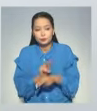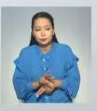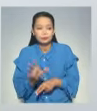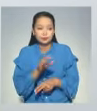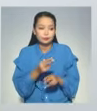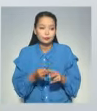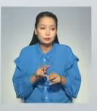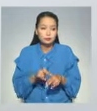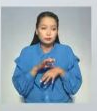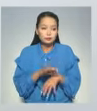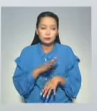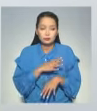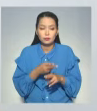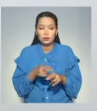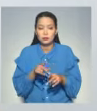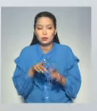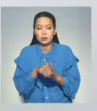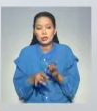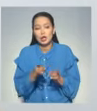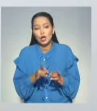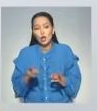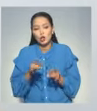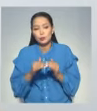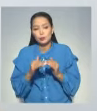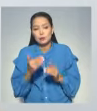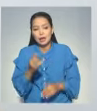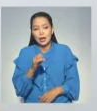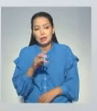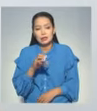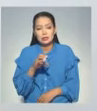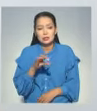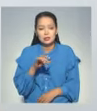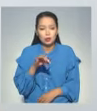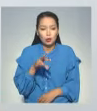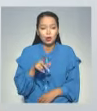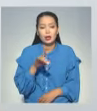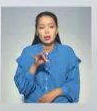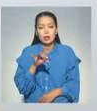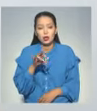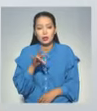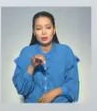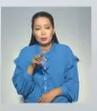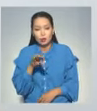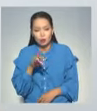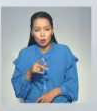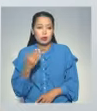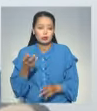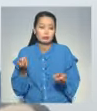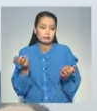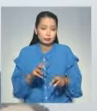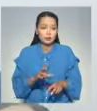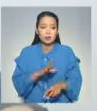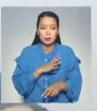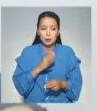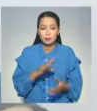келісілді. Сонымен қатар республикалық деңгейде анестезиолог, реаниматолог және токсиколог дәрігерлермен консилиум өткізілді.